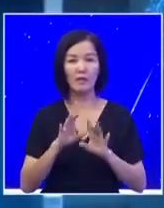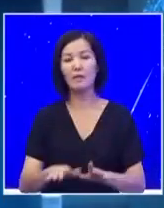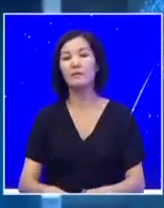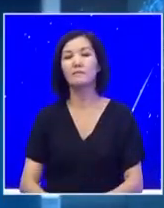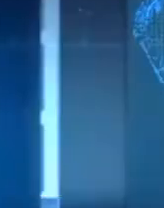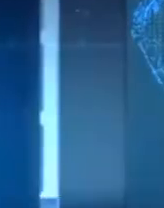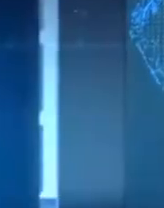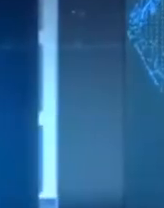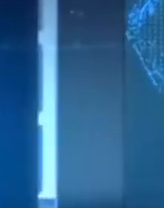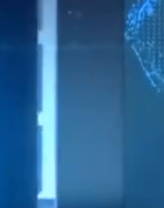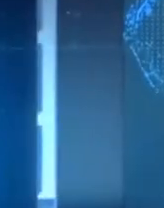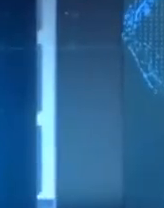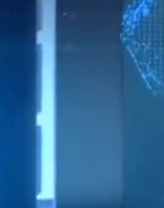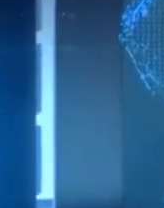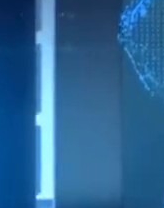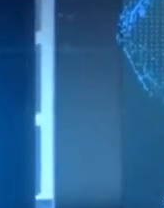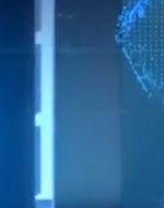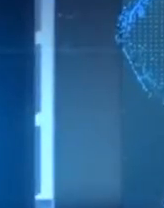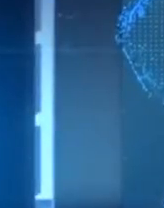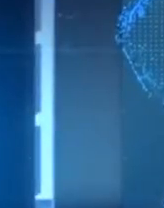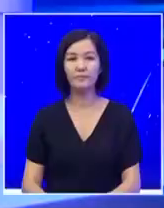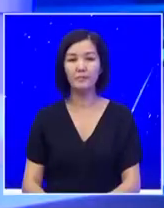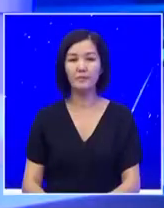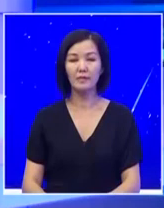Қыдырбайқызы, Жетісу телеарнасы.